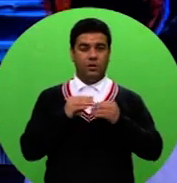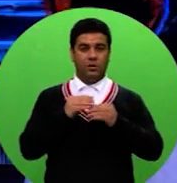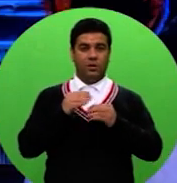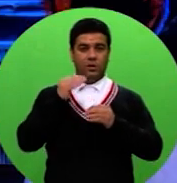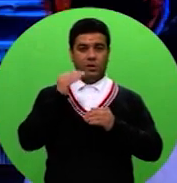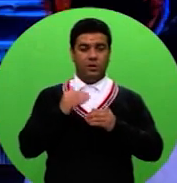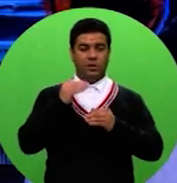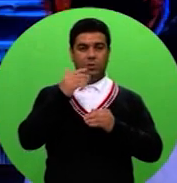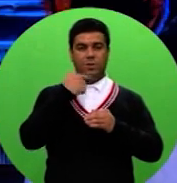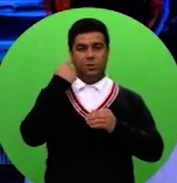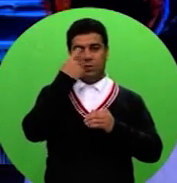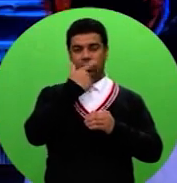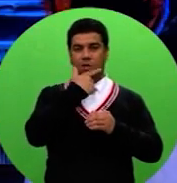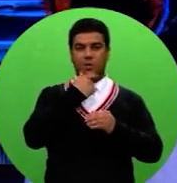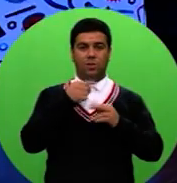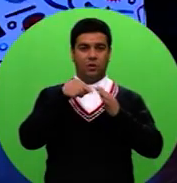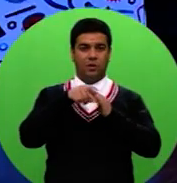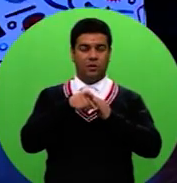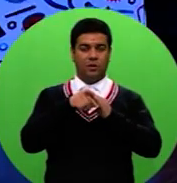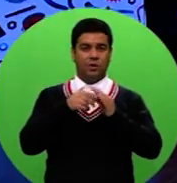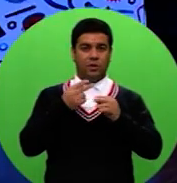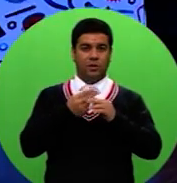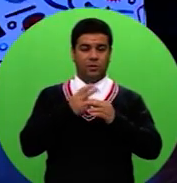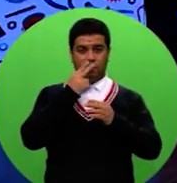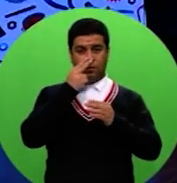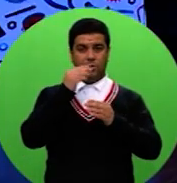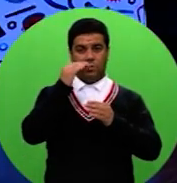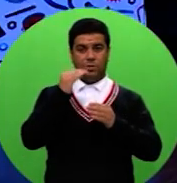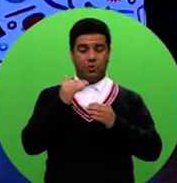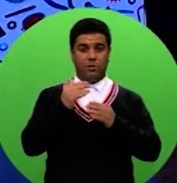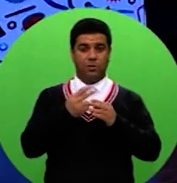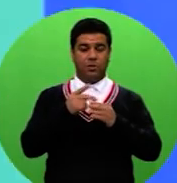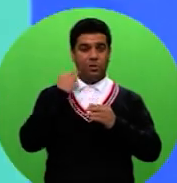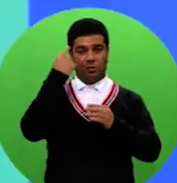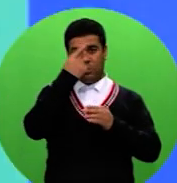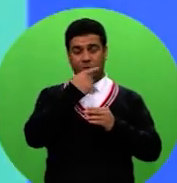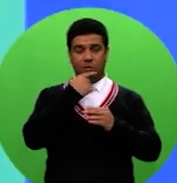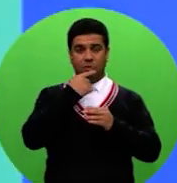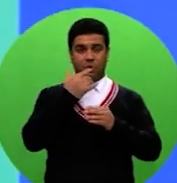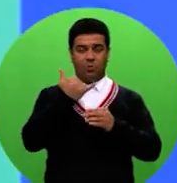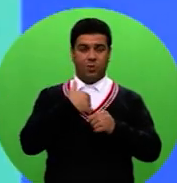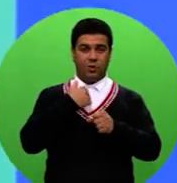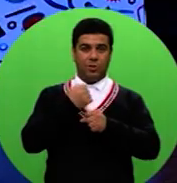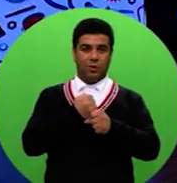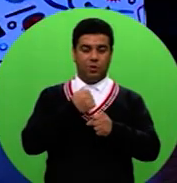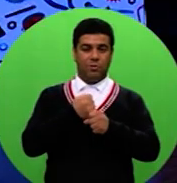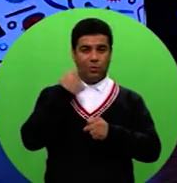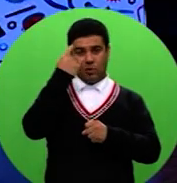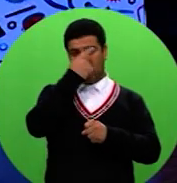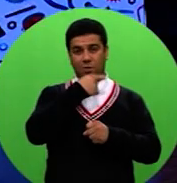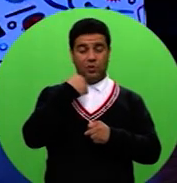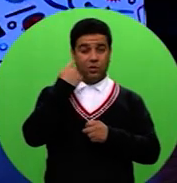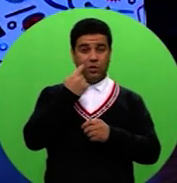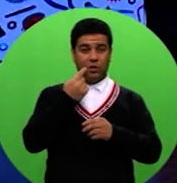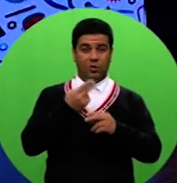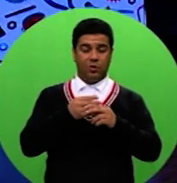создать верхнюю и нижнюю челюсть панды. Вот эта часть, посмотрите, пожалуйста, это морда. Мы сейчас создаем